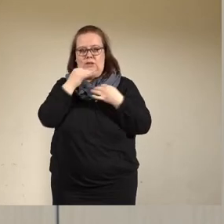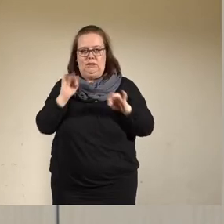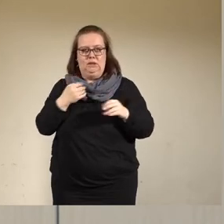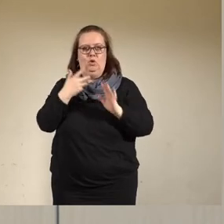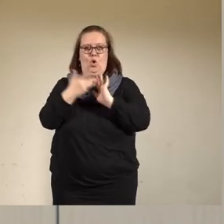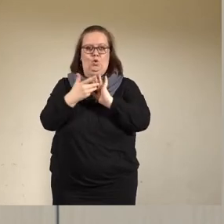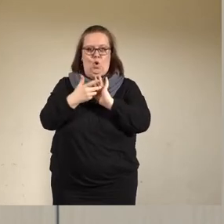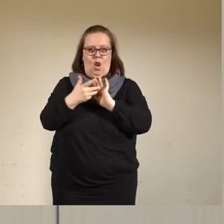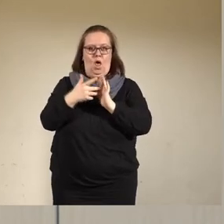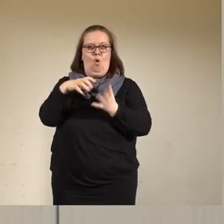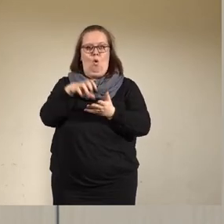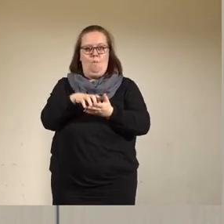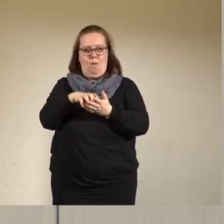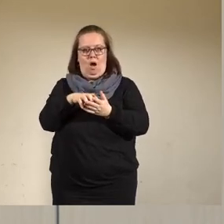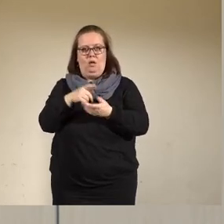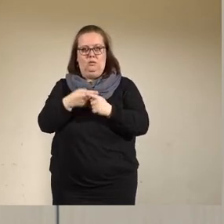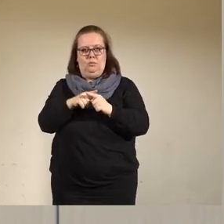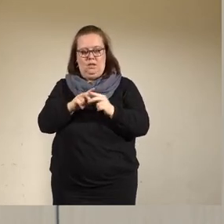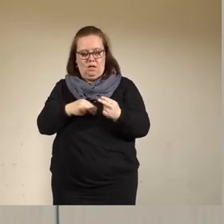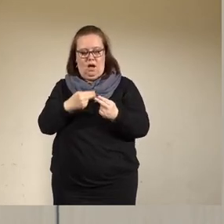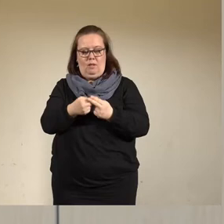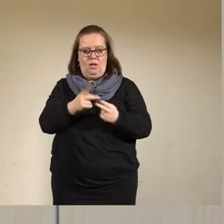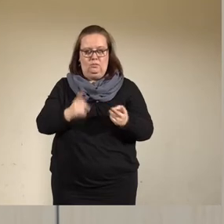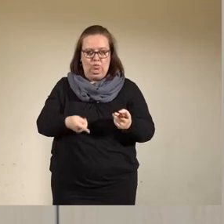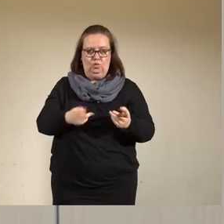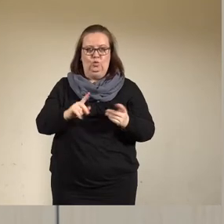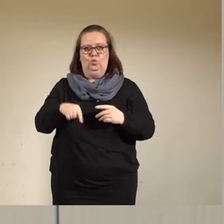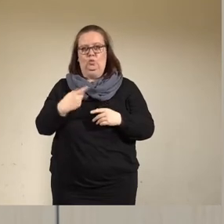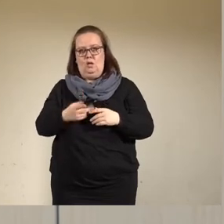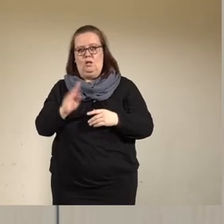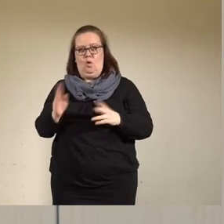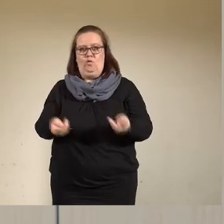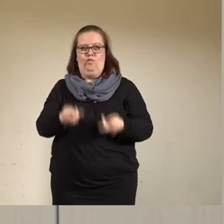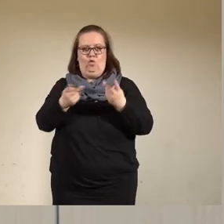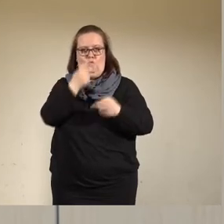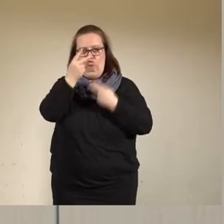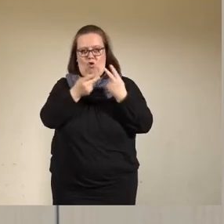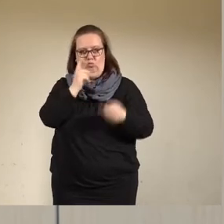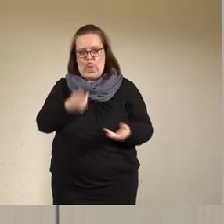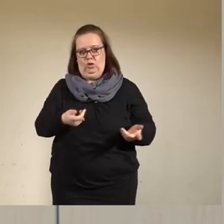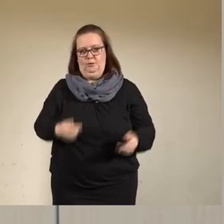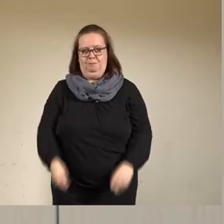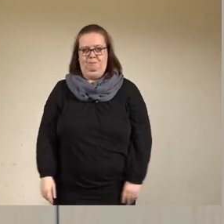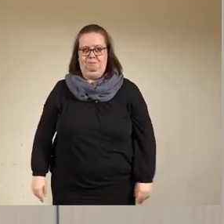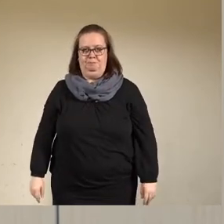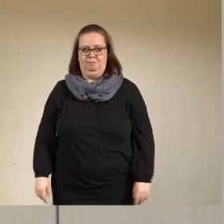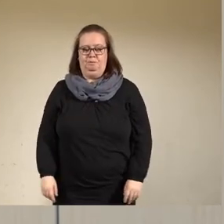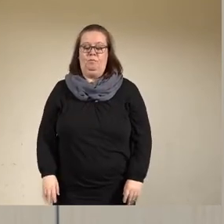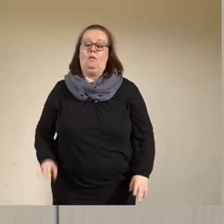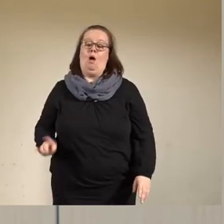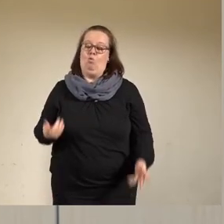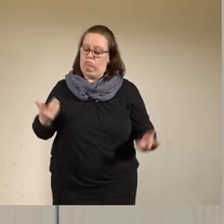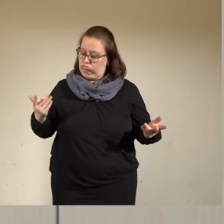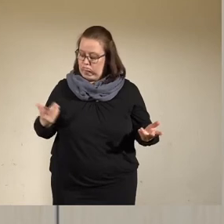betrachten, dort die marktkonforme Miete ermitteln und eine entsprechende Förderung aushandeln. Auch